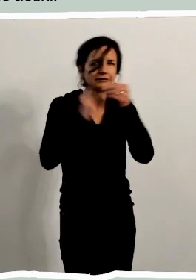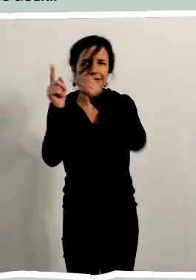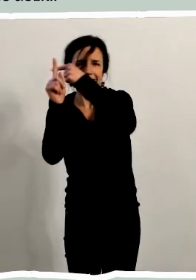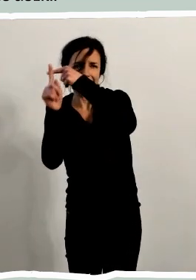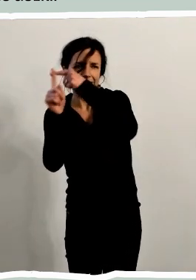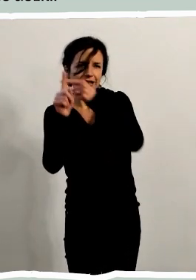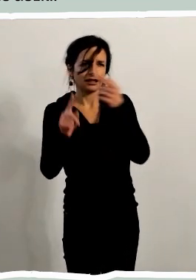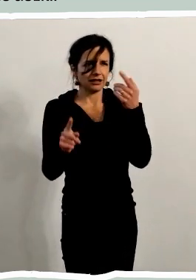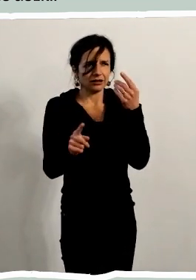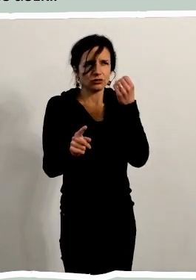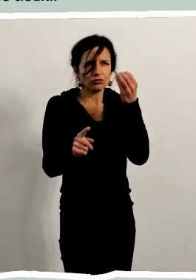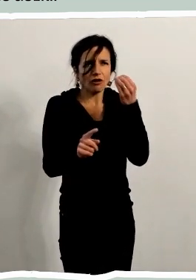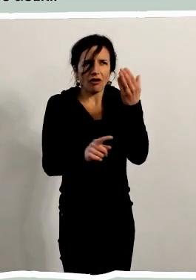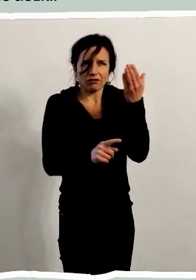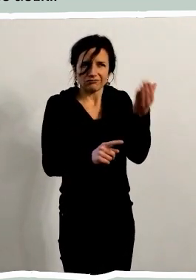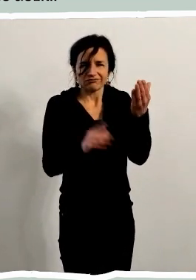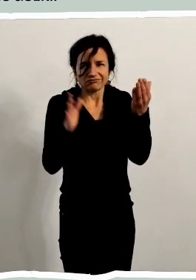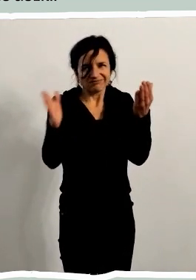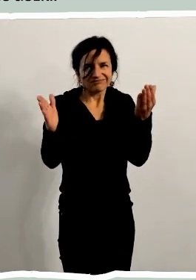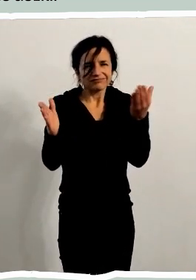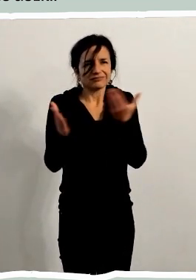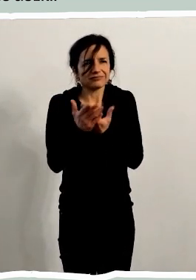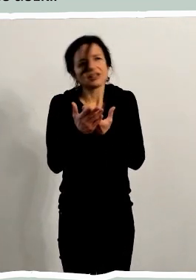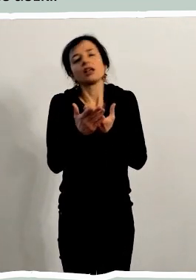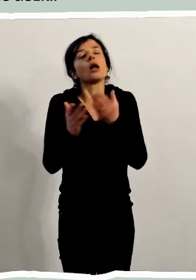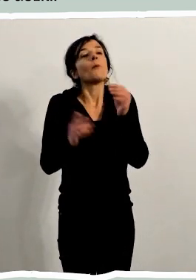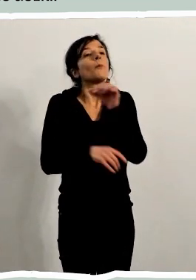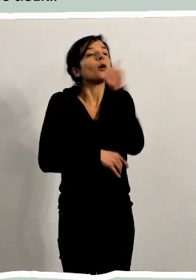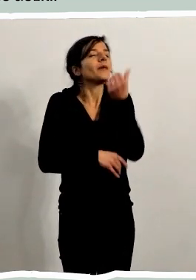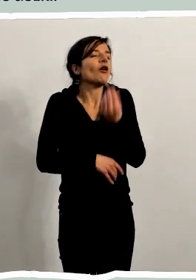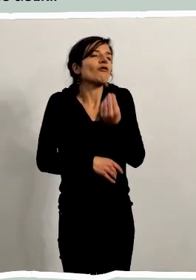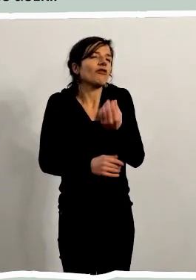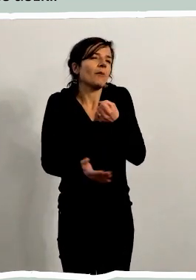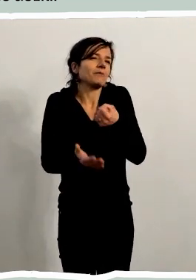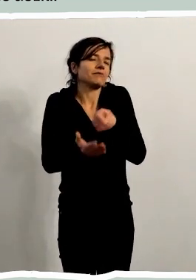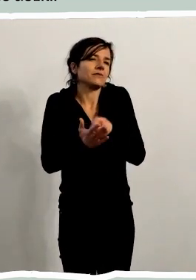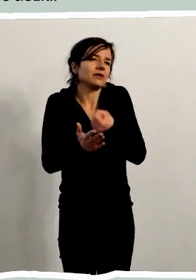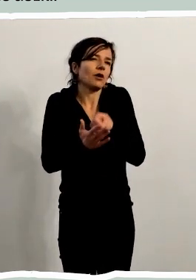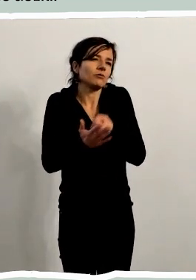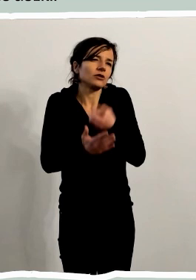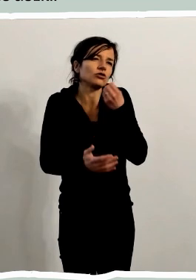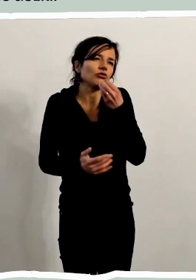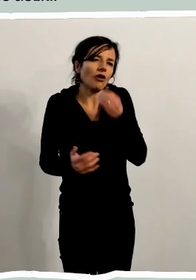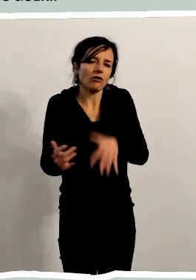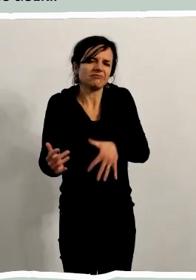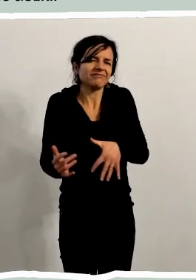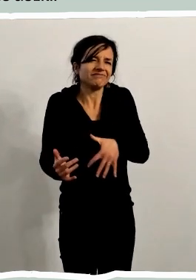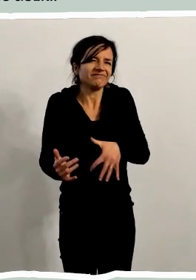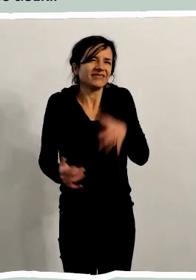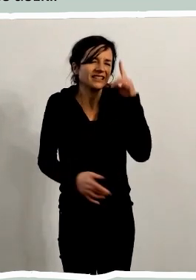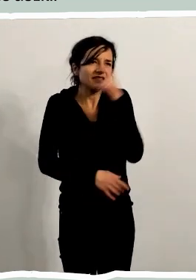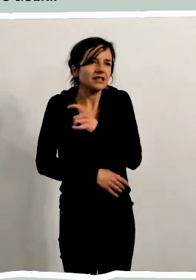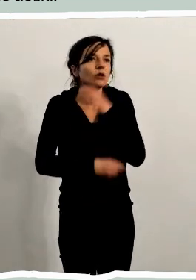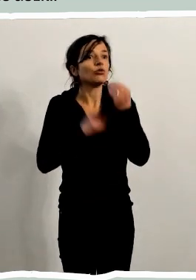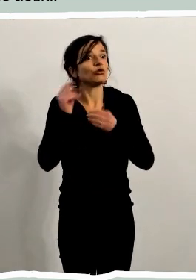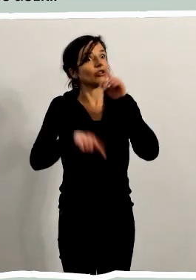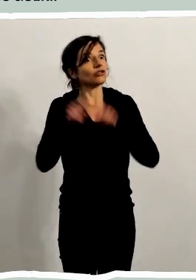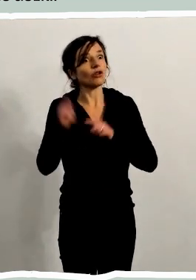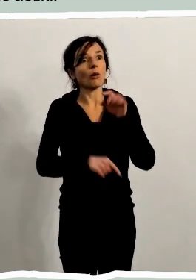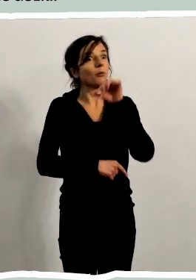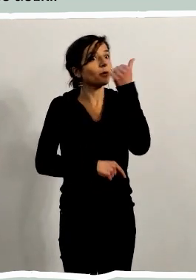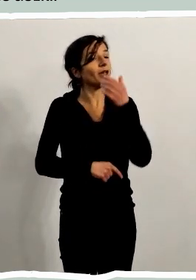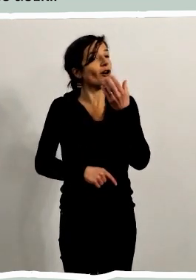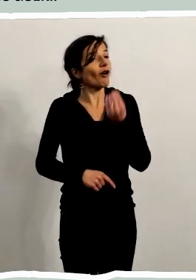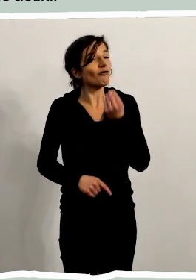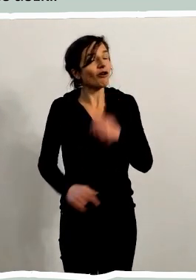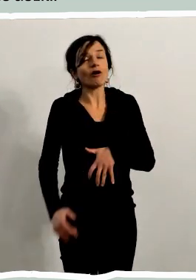de leur vie au moins le premier enfant. C'est la situation la plus fréquente, mais parfois on arrive à faire le premier enfant et on n'arrive